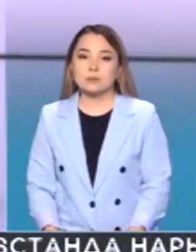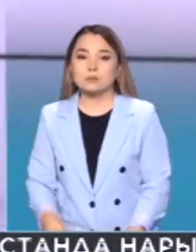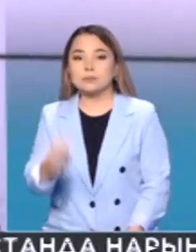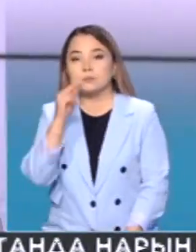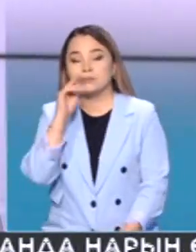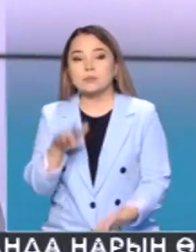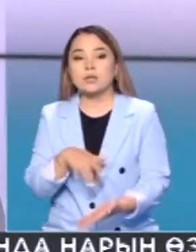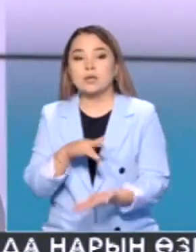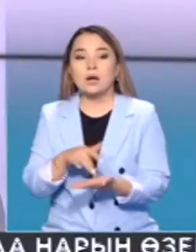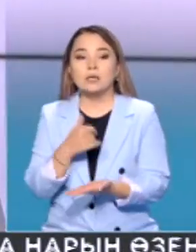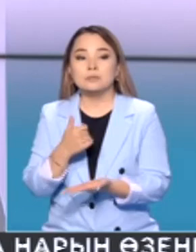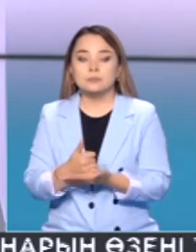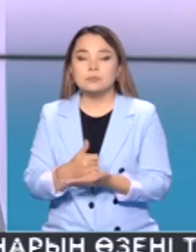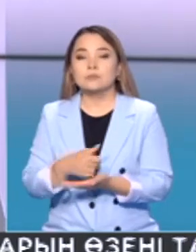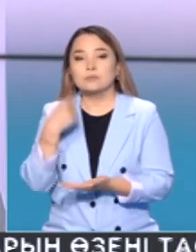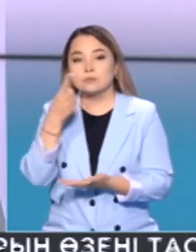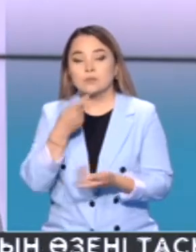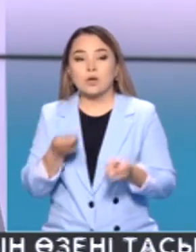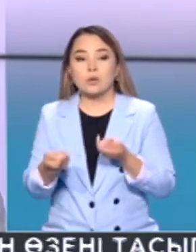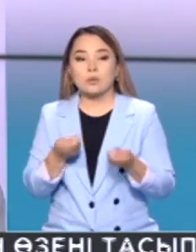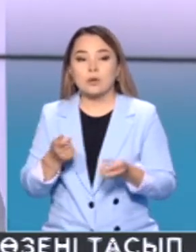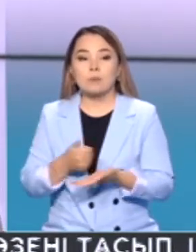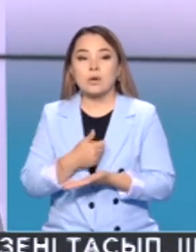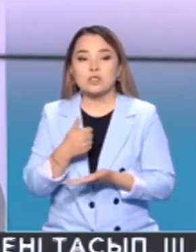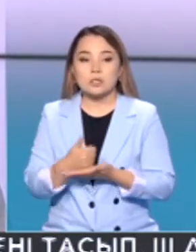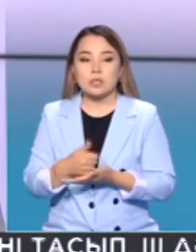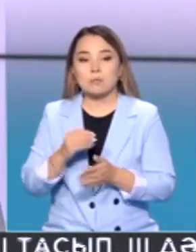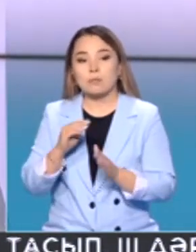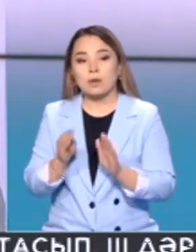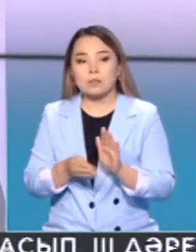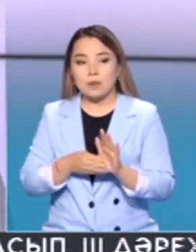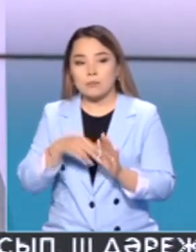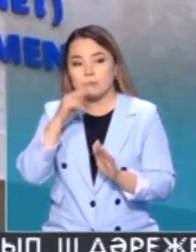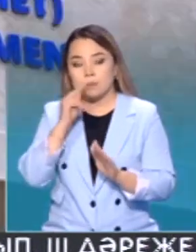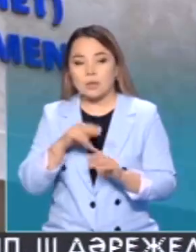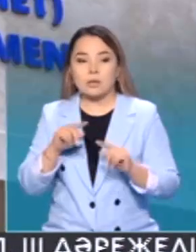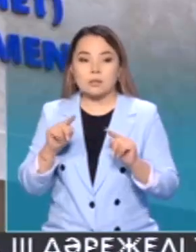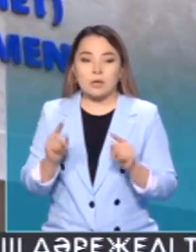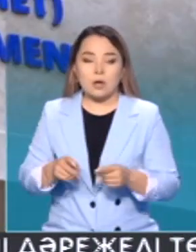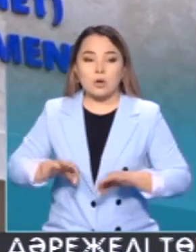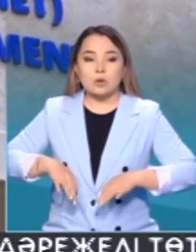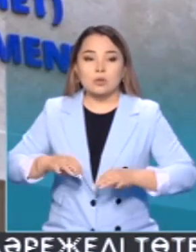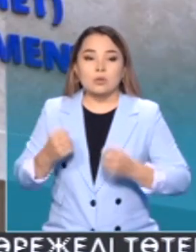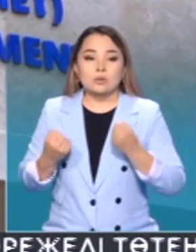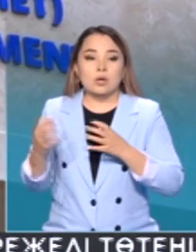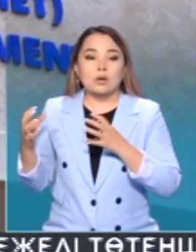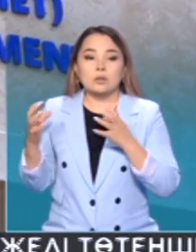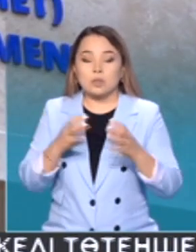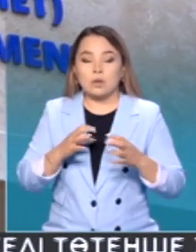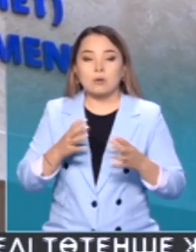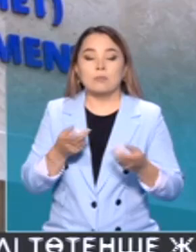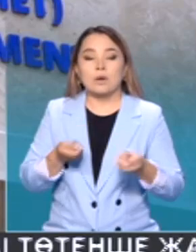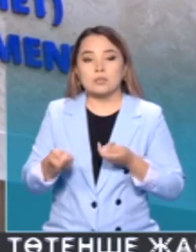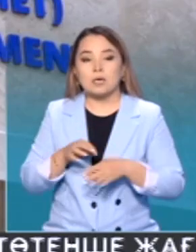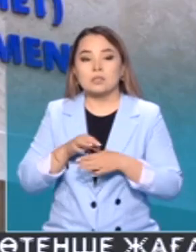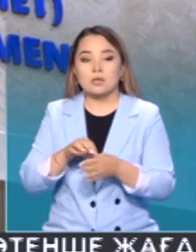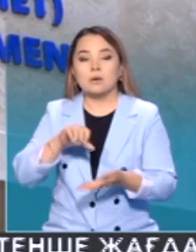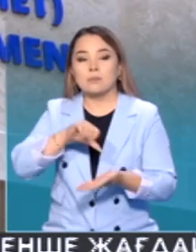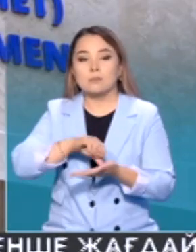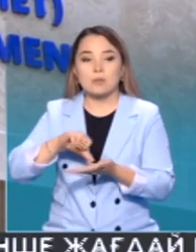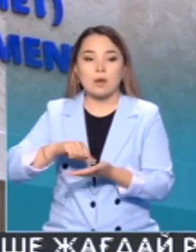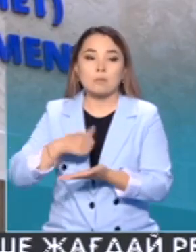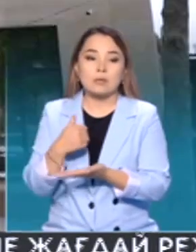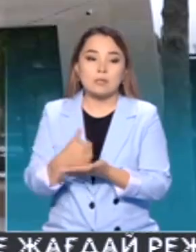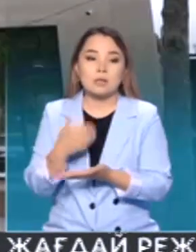Ал Шымкент қаласы әкімдігінің лауазымды басшысы пара алды деген күдік келінді. Жолаушылар көлігі және автомобиль жолдары басқармасының басшысына